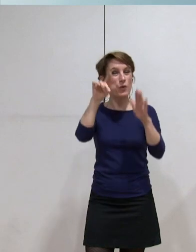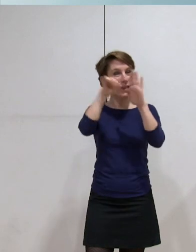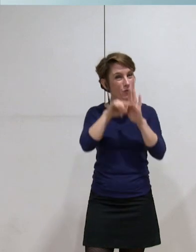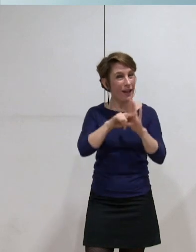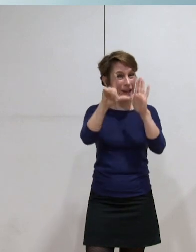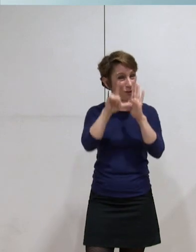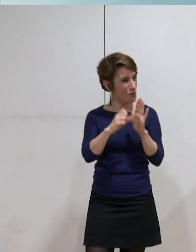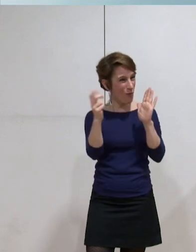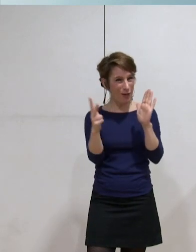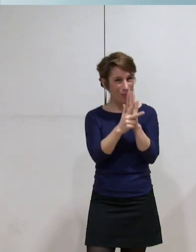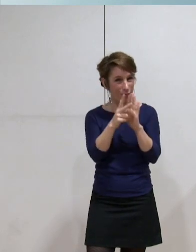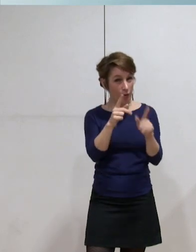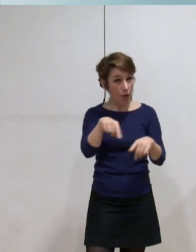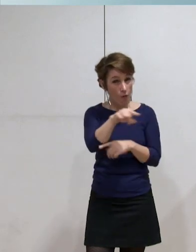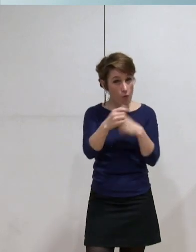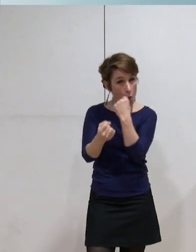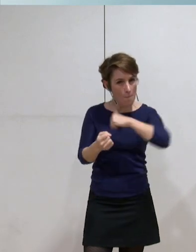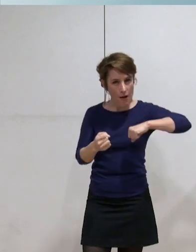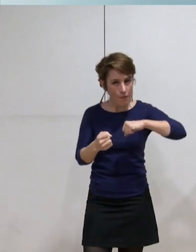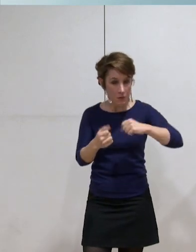respecté c'est incontestable